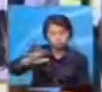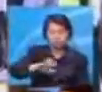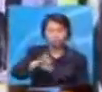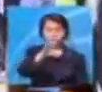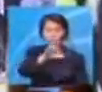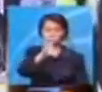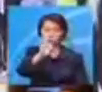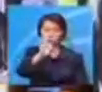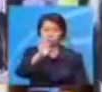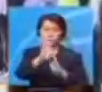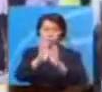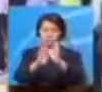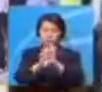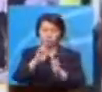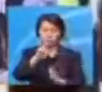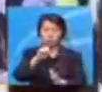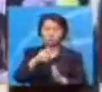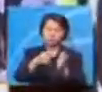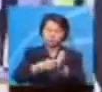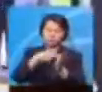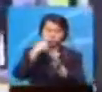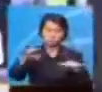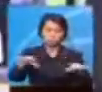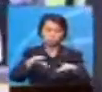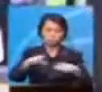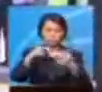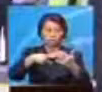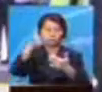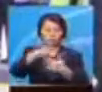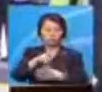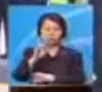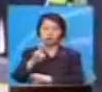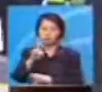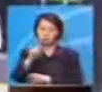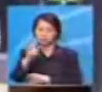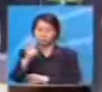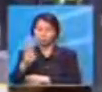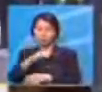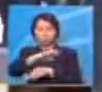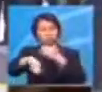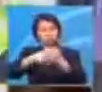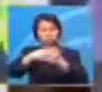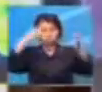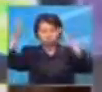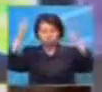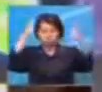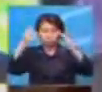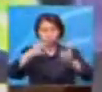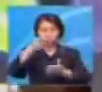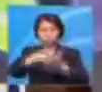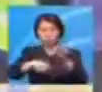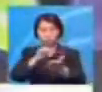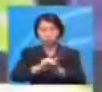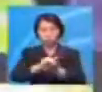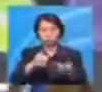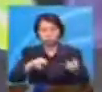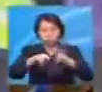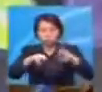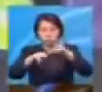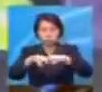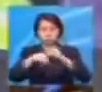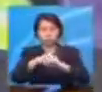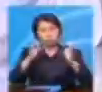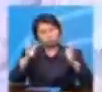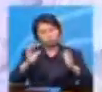R9 bilion diperlukan untuk melaksanakan projek rtb di seluruh negara kos tersebut dijangka terus meningkat